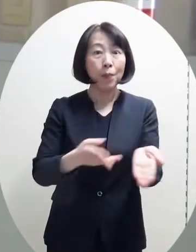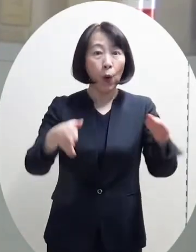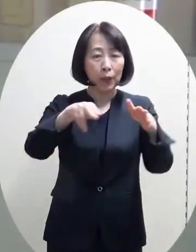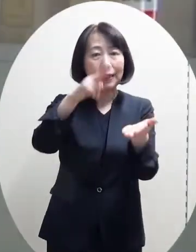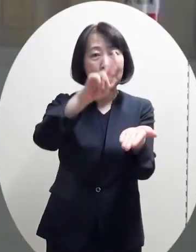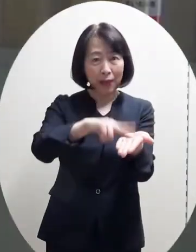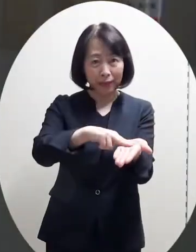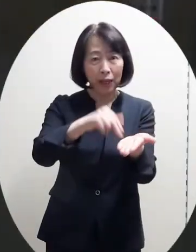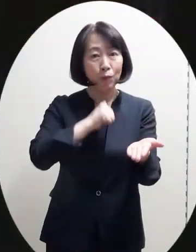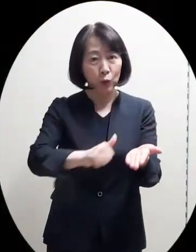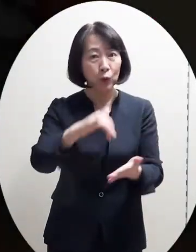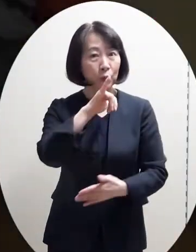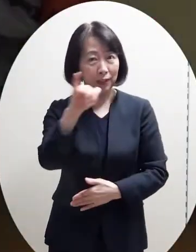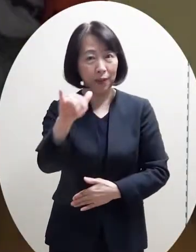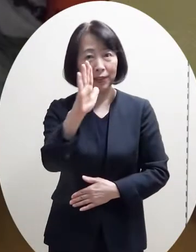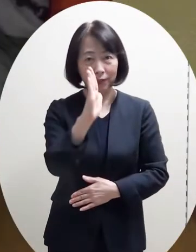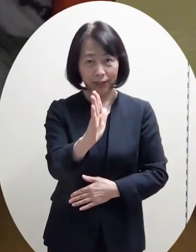ました。